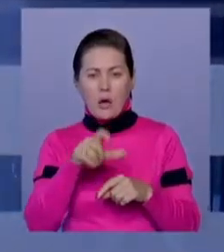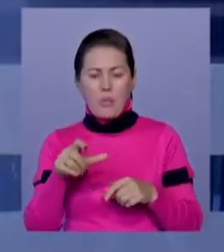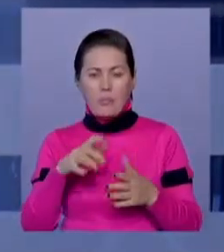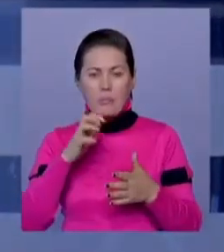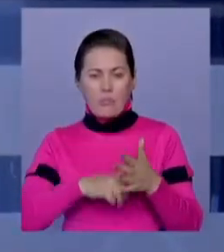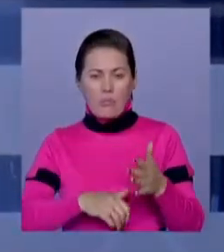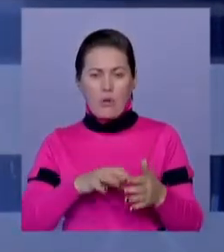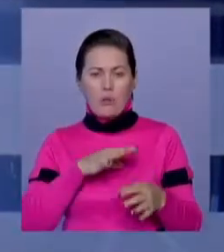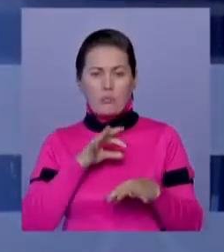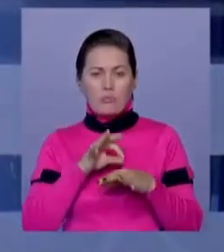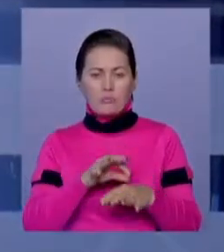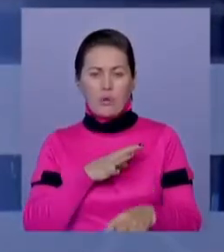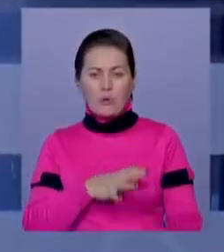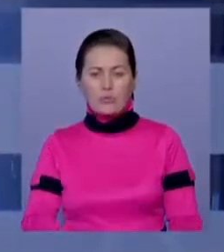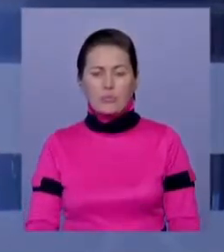жасанды түсік жасатқан.